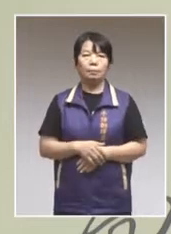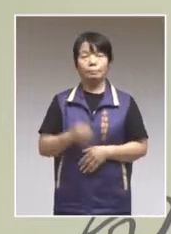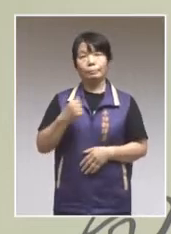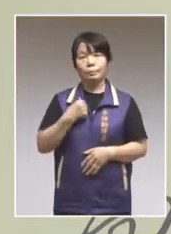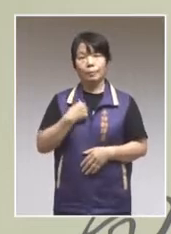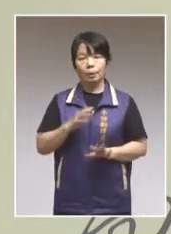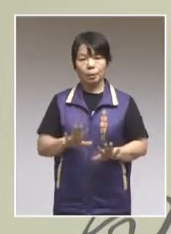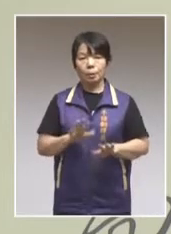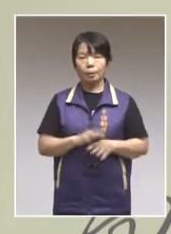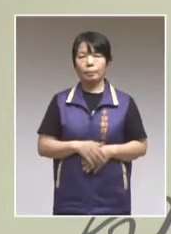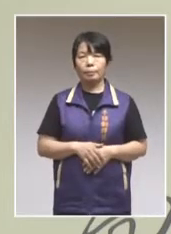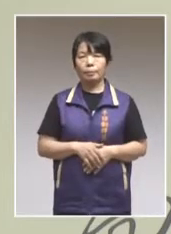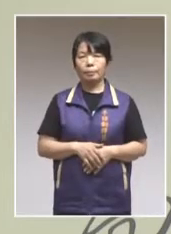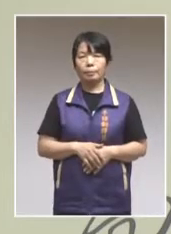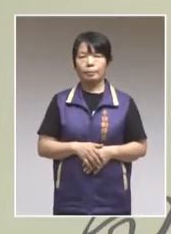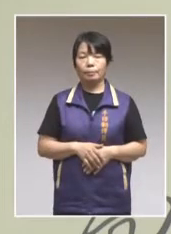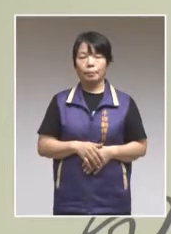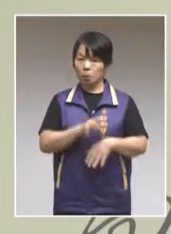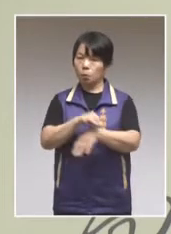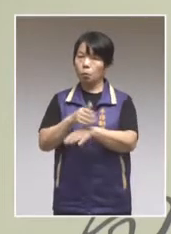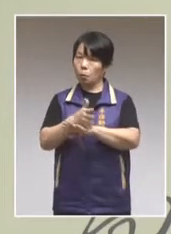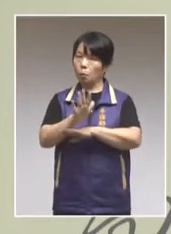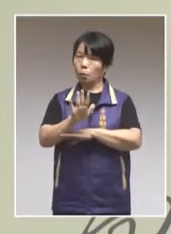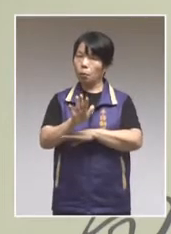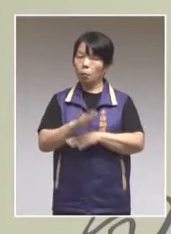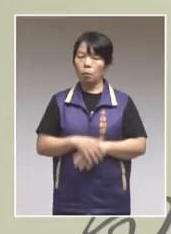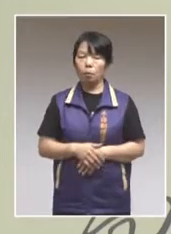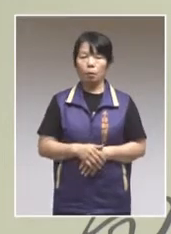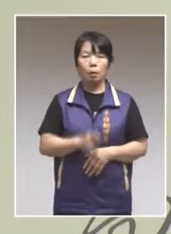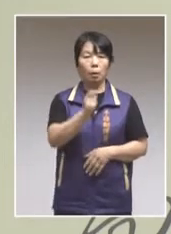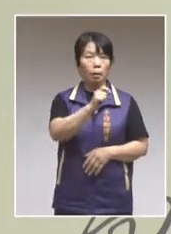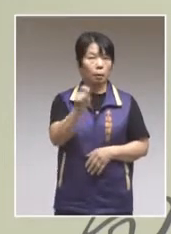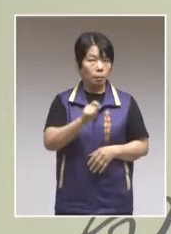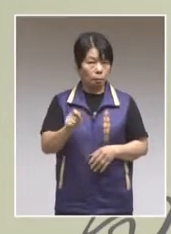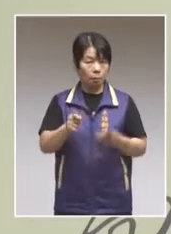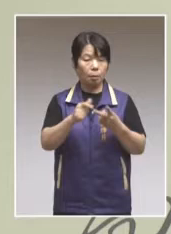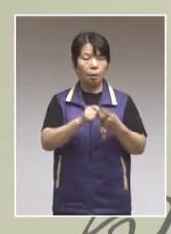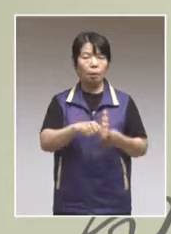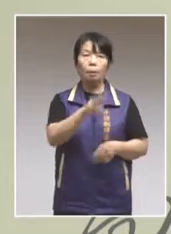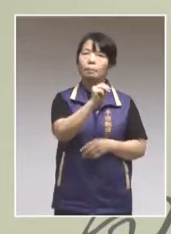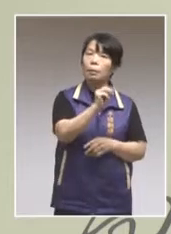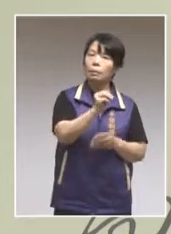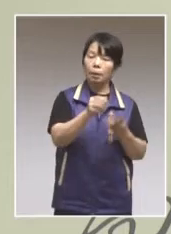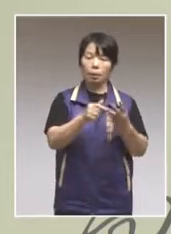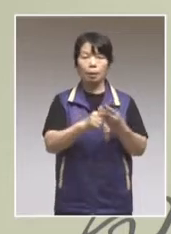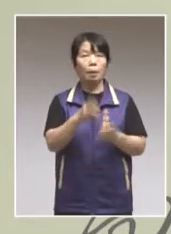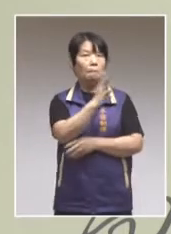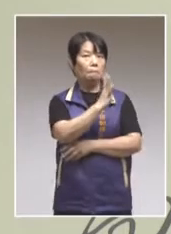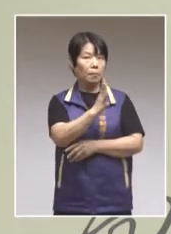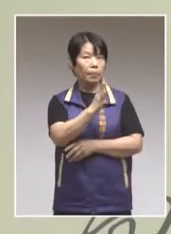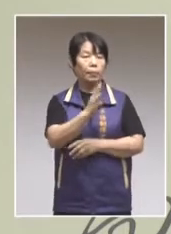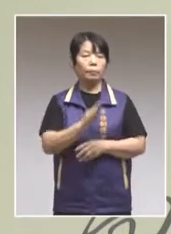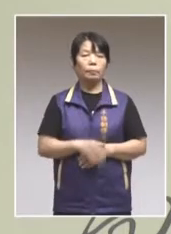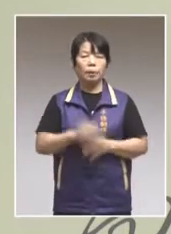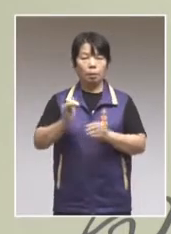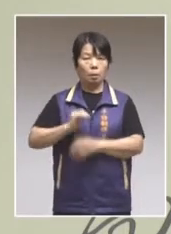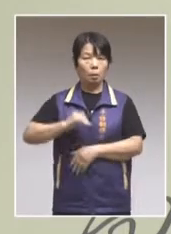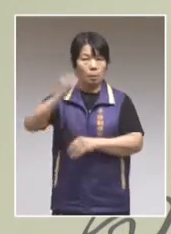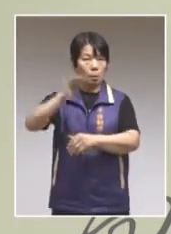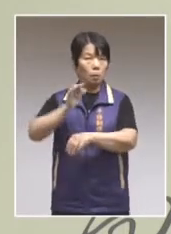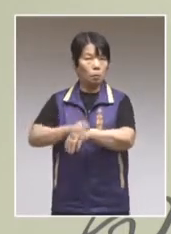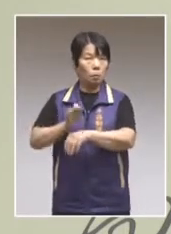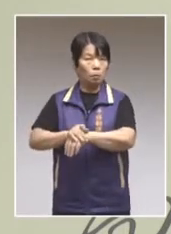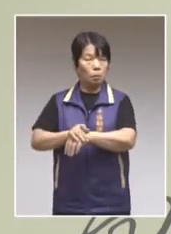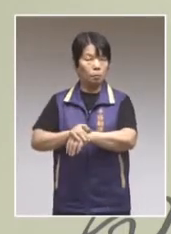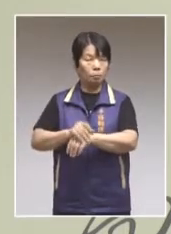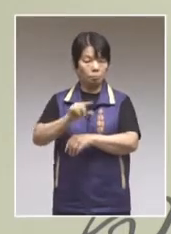们都经历过了，比较 AZ、比较莫德纳、比较 BNT 疫苗，那比较高端疫苗这个经